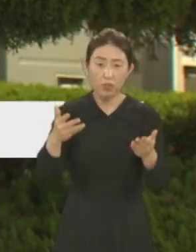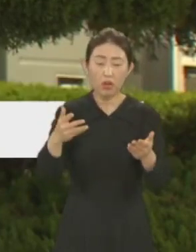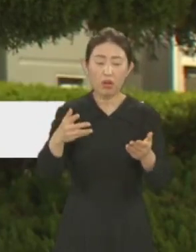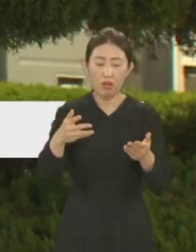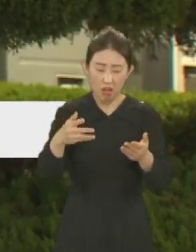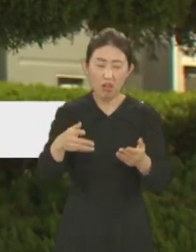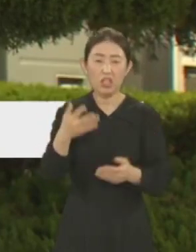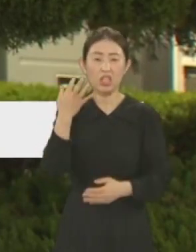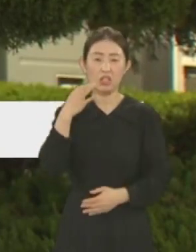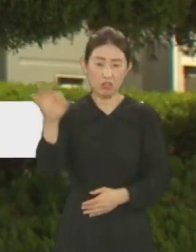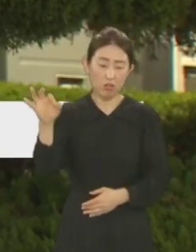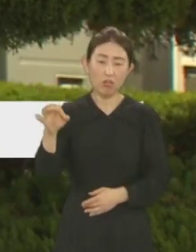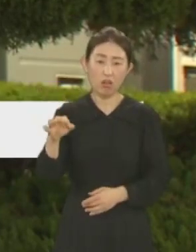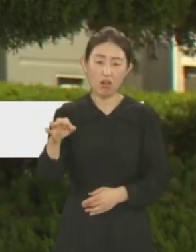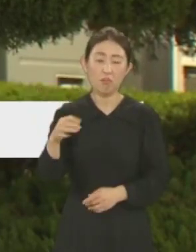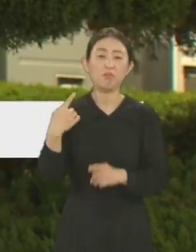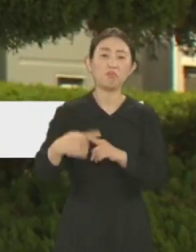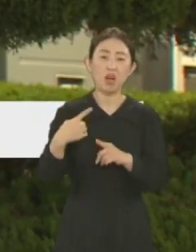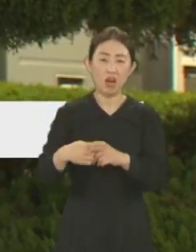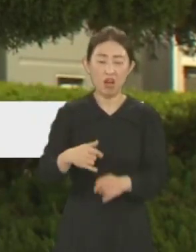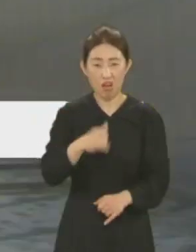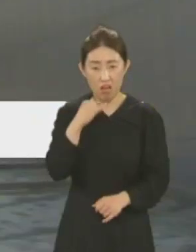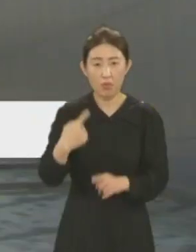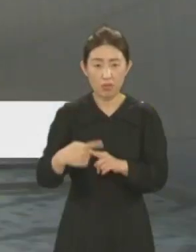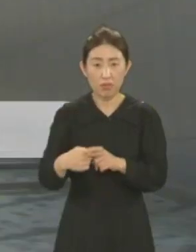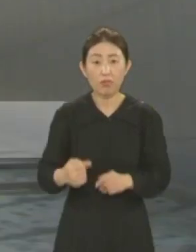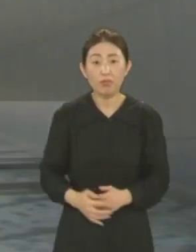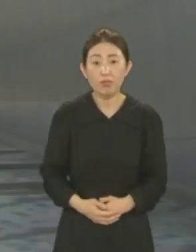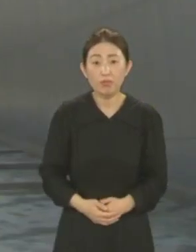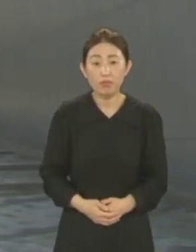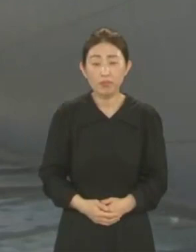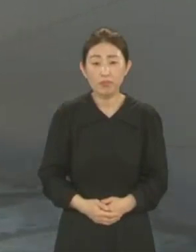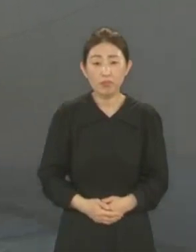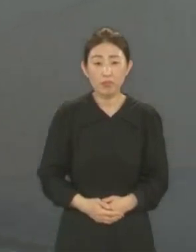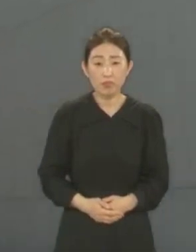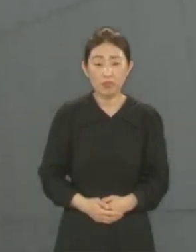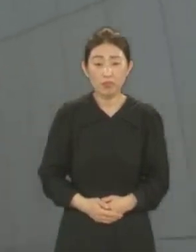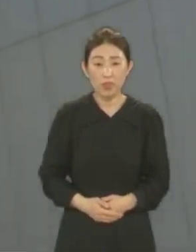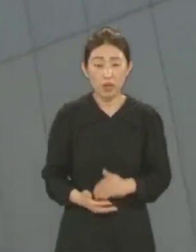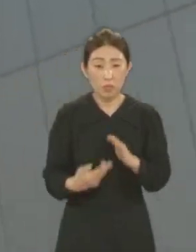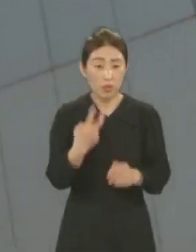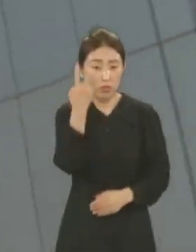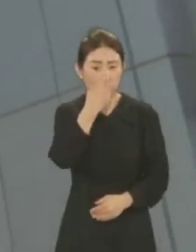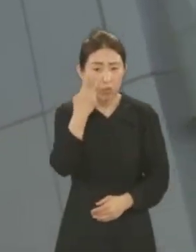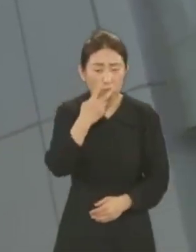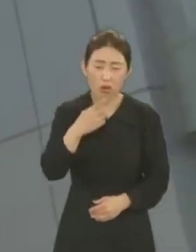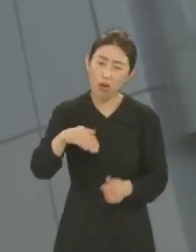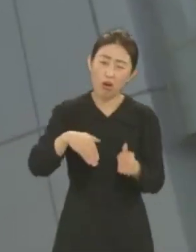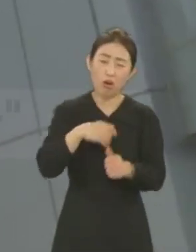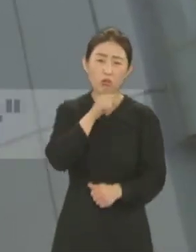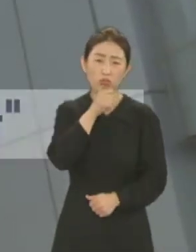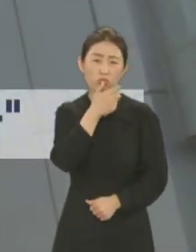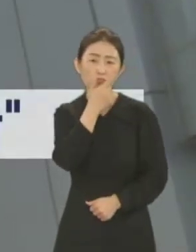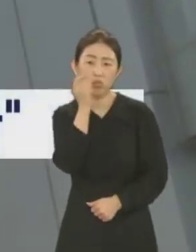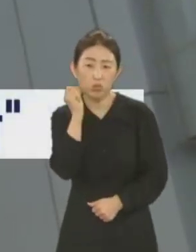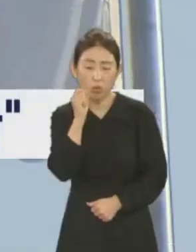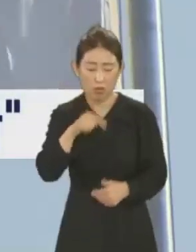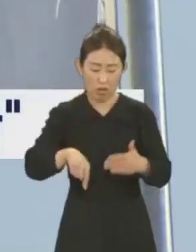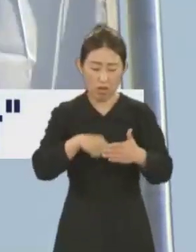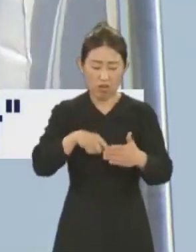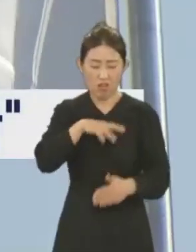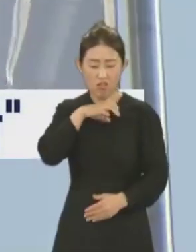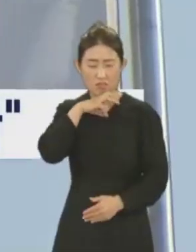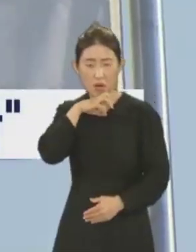것이다 유명 무시화를 스스로 자인하는 것이다 충남도는 예타의 부정적인 흐름 소식에 내부적으로는 강한